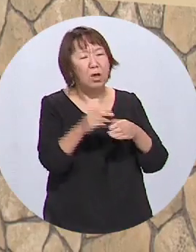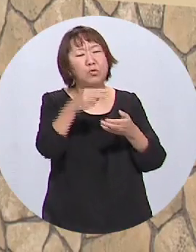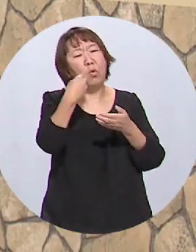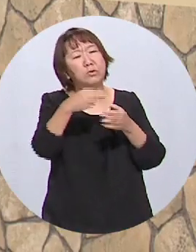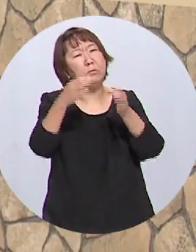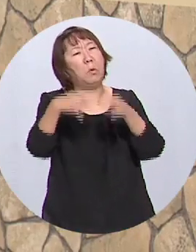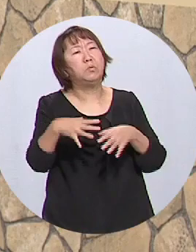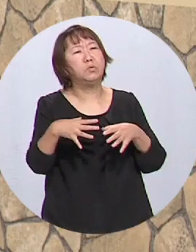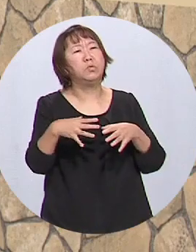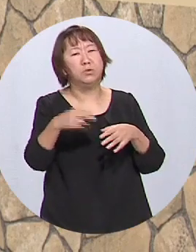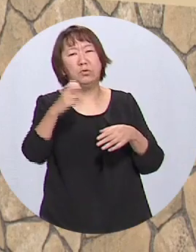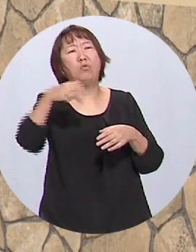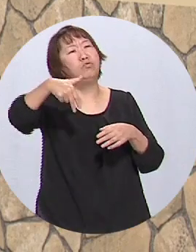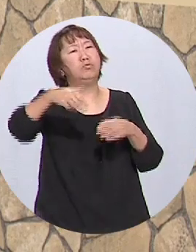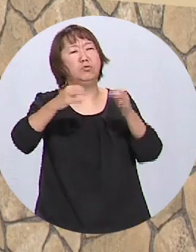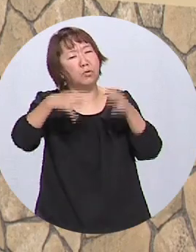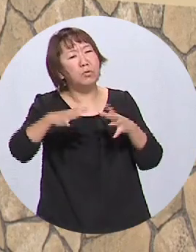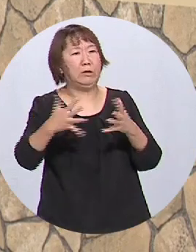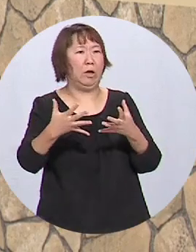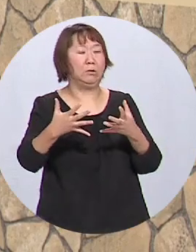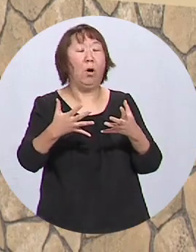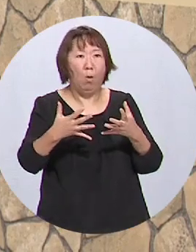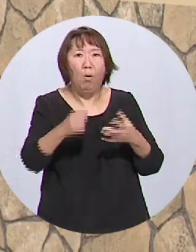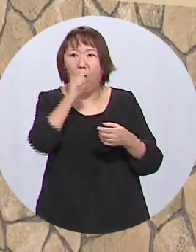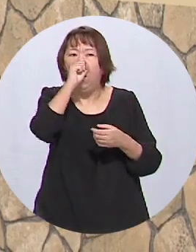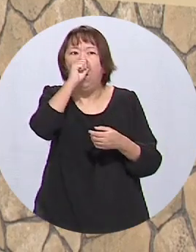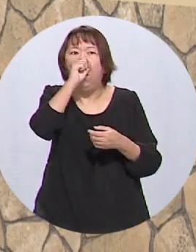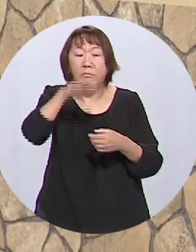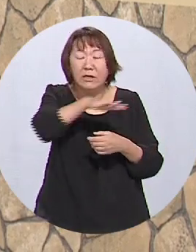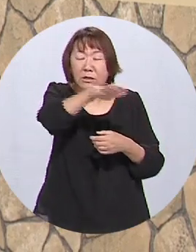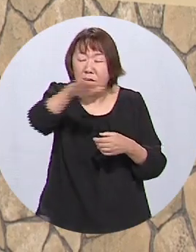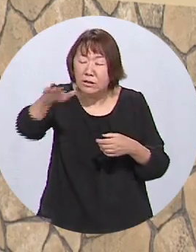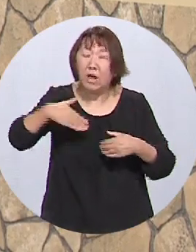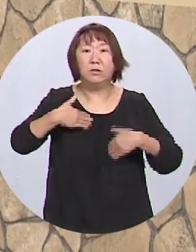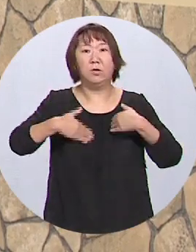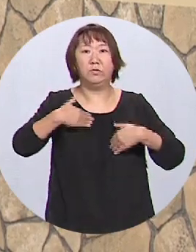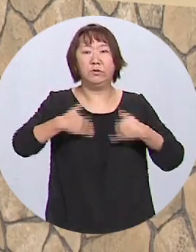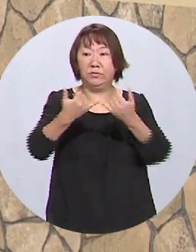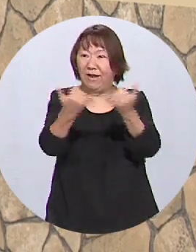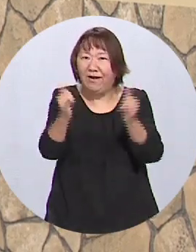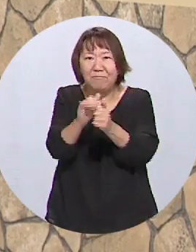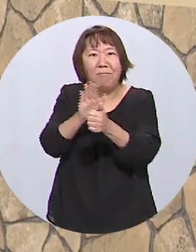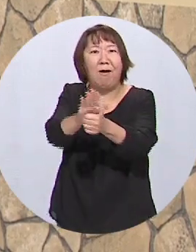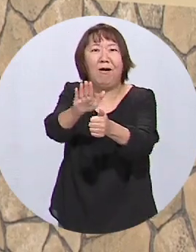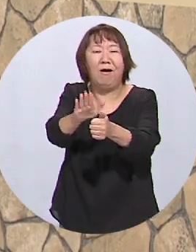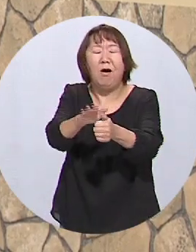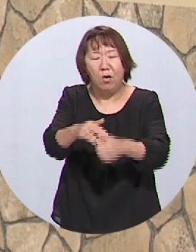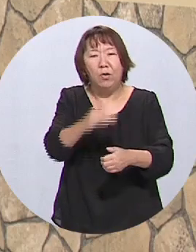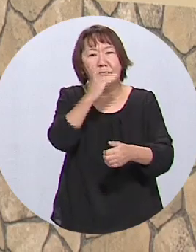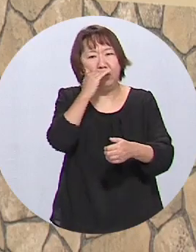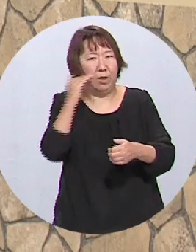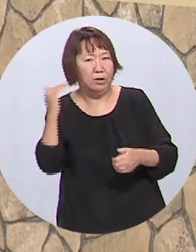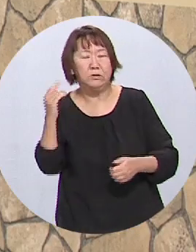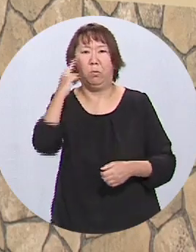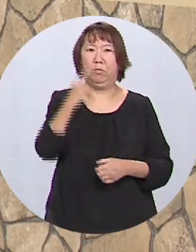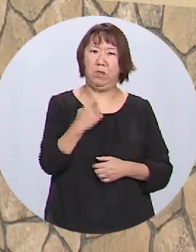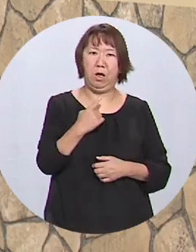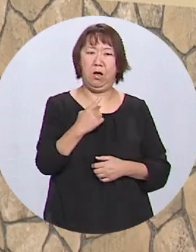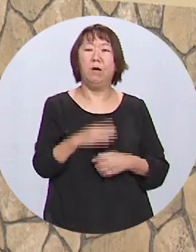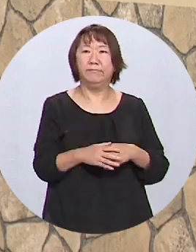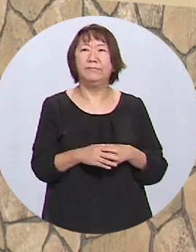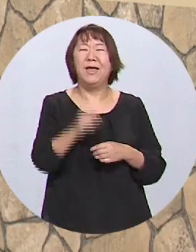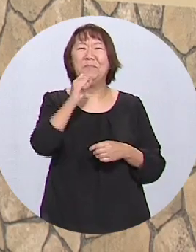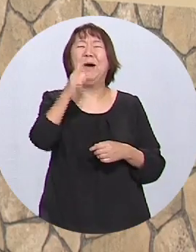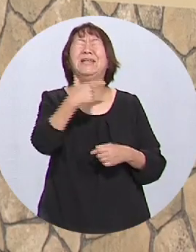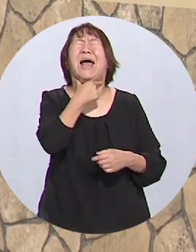もそうですし、何よりみんなが楽しく、ね、社会貢献になっているっていうのが素晴らしいなと思いました。そして私ね、パ